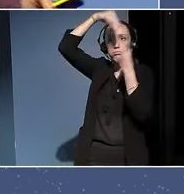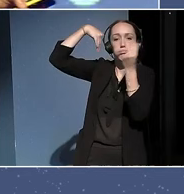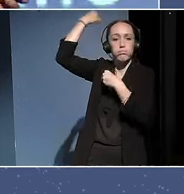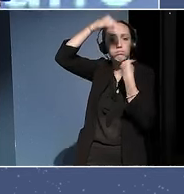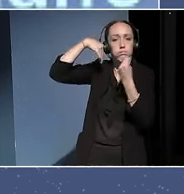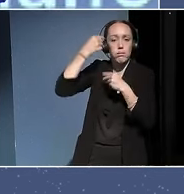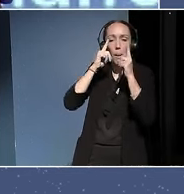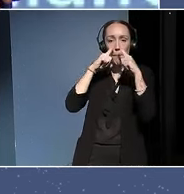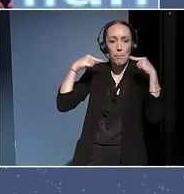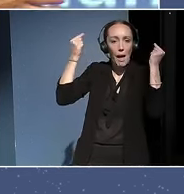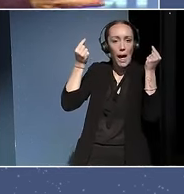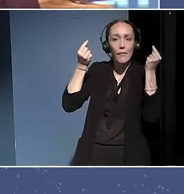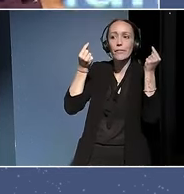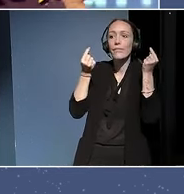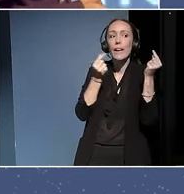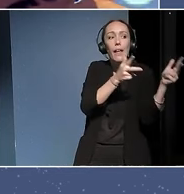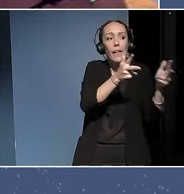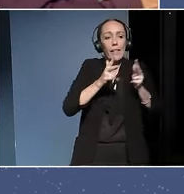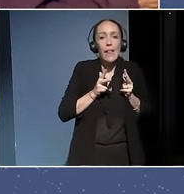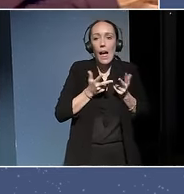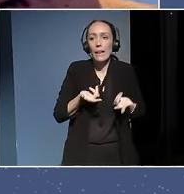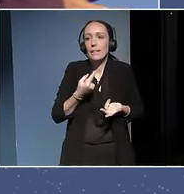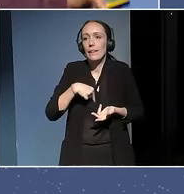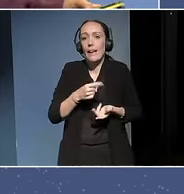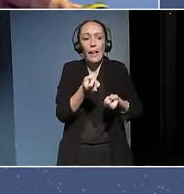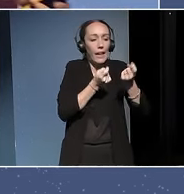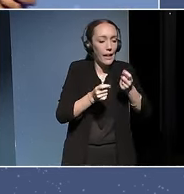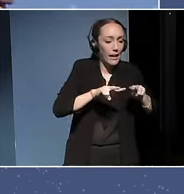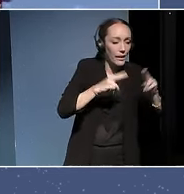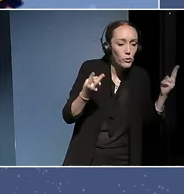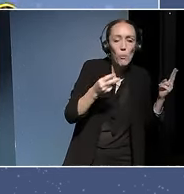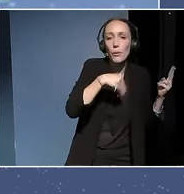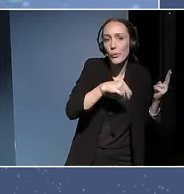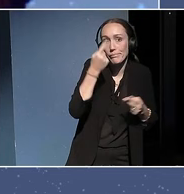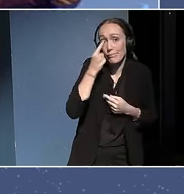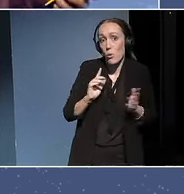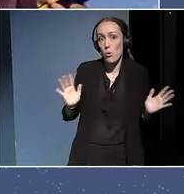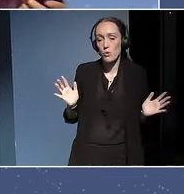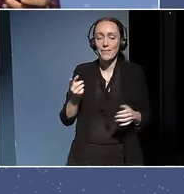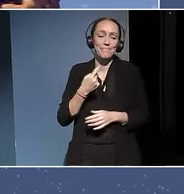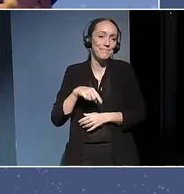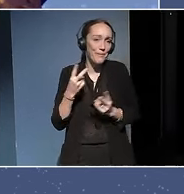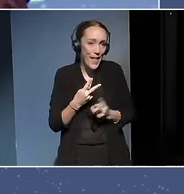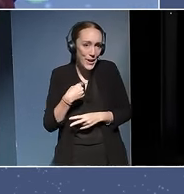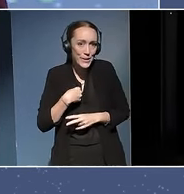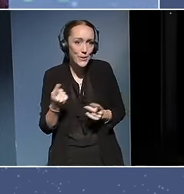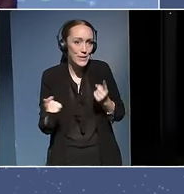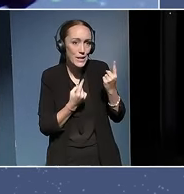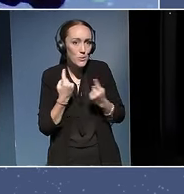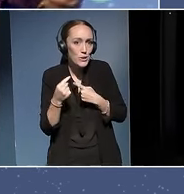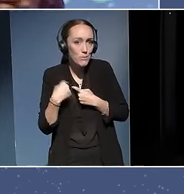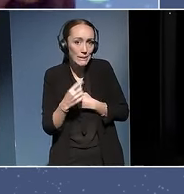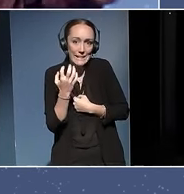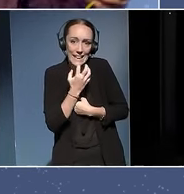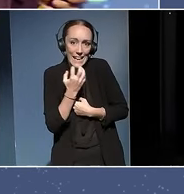e i baffi e a noi Viene un po' da ridere perché sappiamo gironzolando un po' per quelle zone che